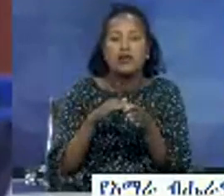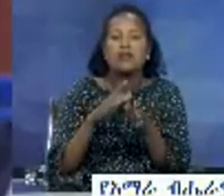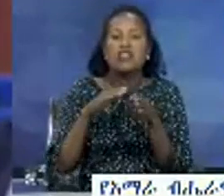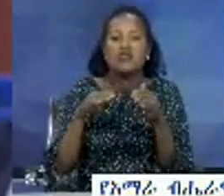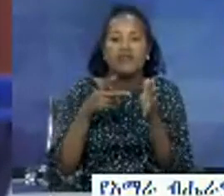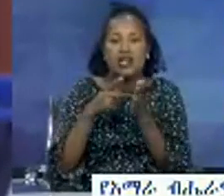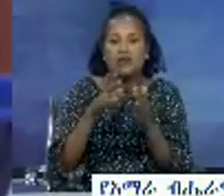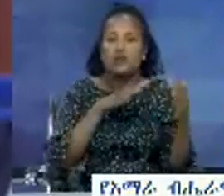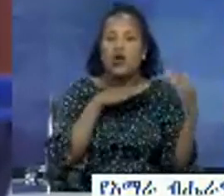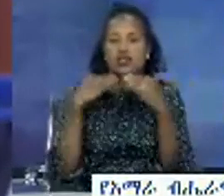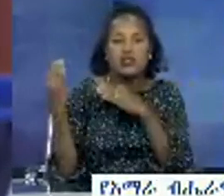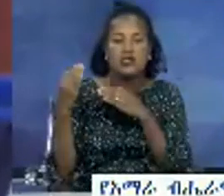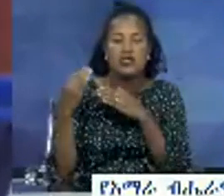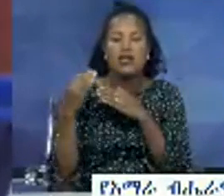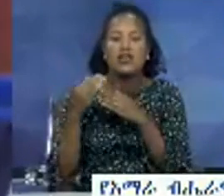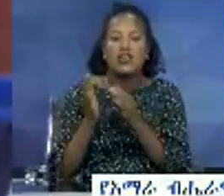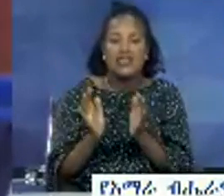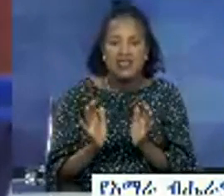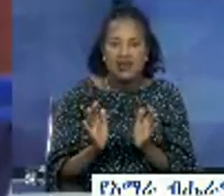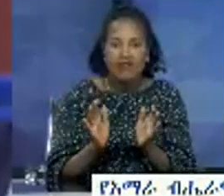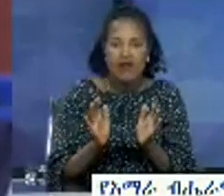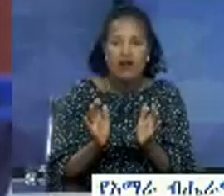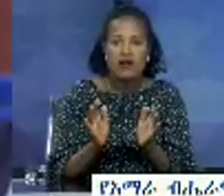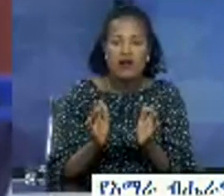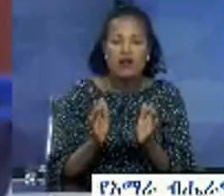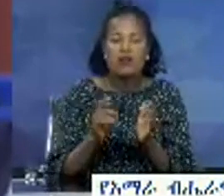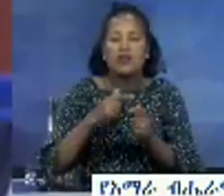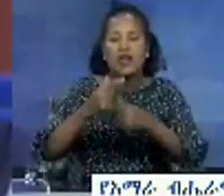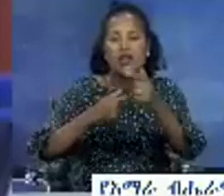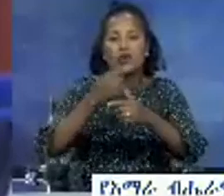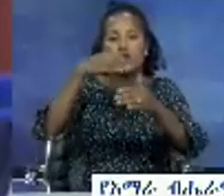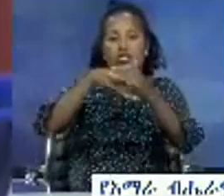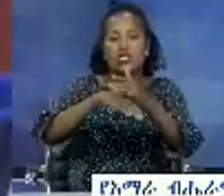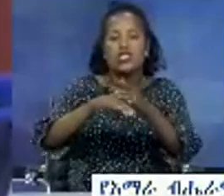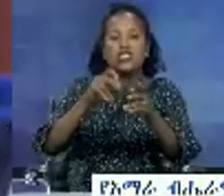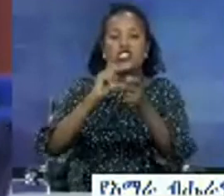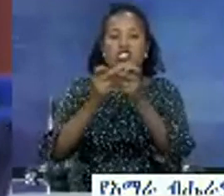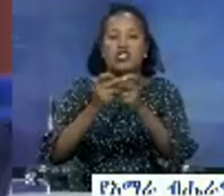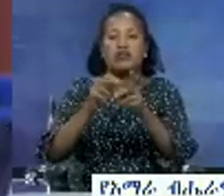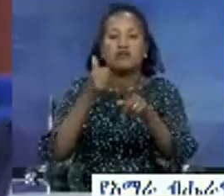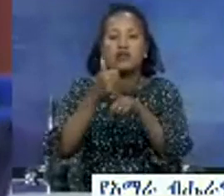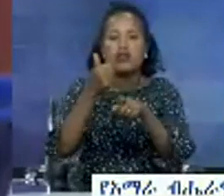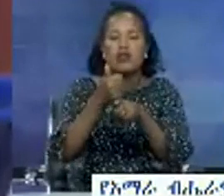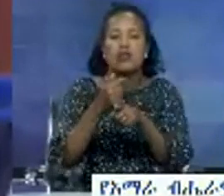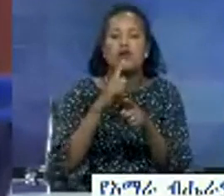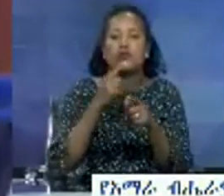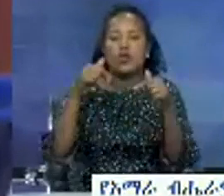መስዋዕትነት እየተገፋ በተካሄደው የውስጥ ድርጅት ትግል እነሆ